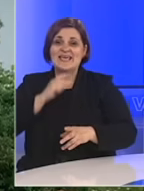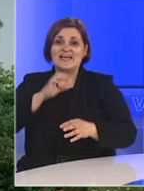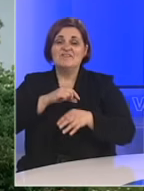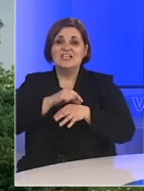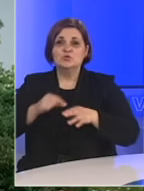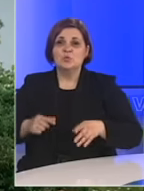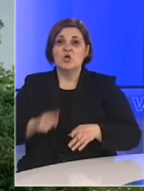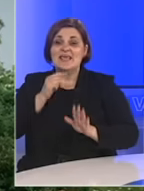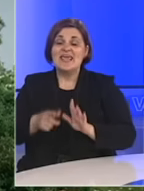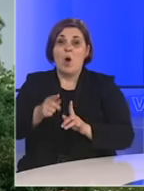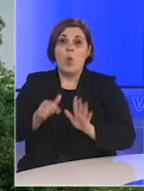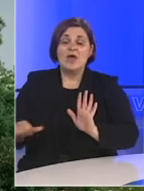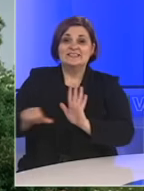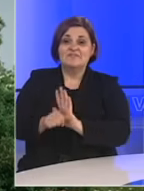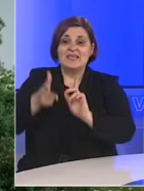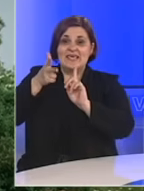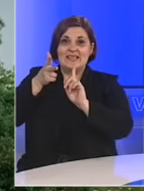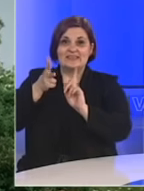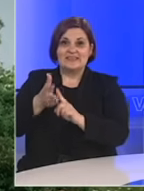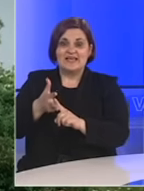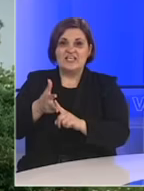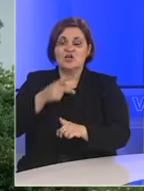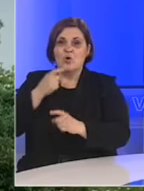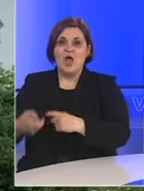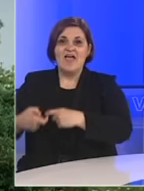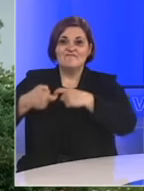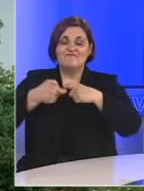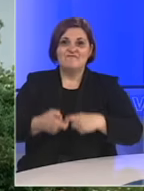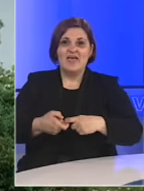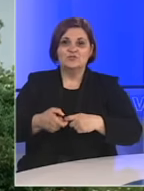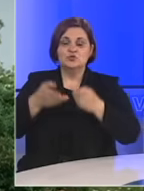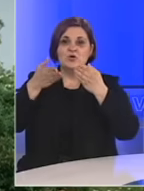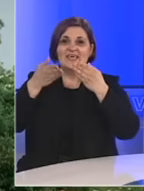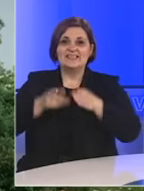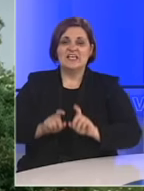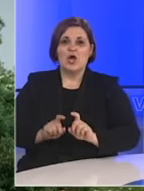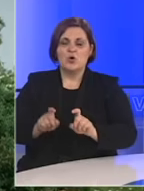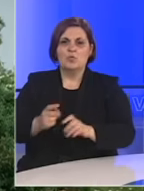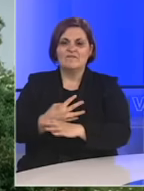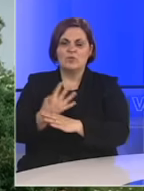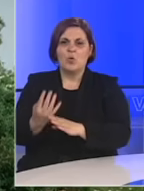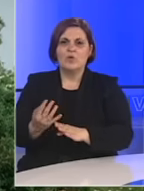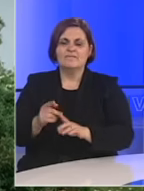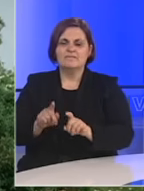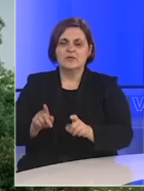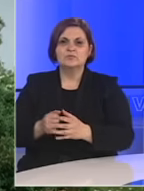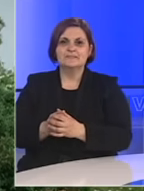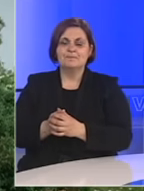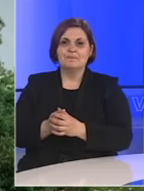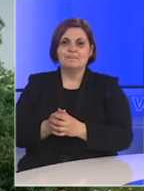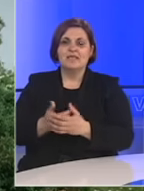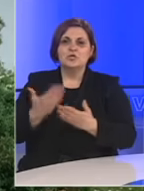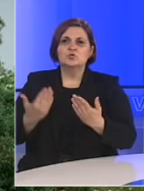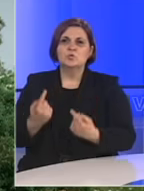sudova ili je ono skriveno. I treća grupa koja se vezuje za ovu infekciju COVID-19